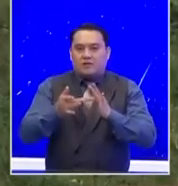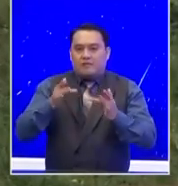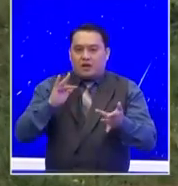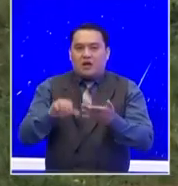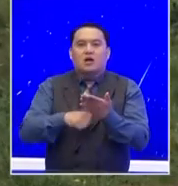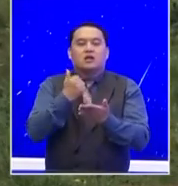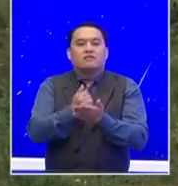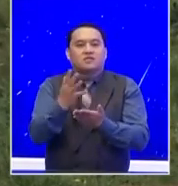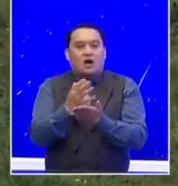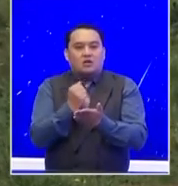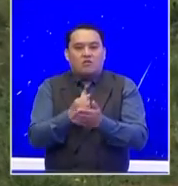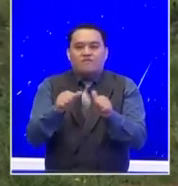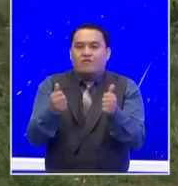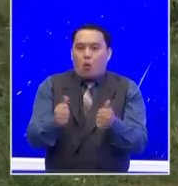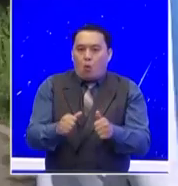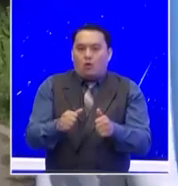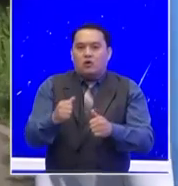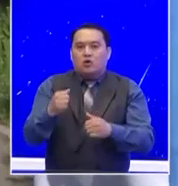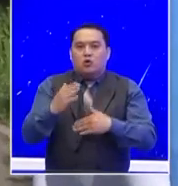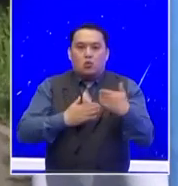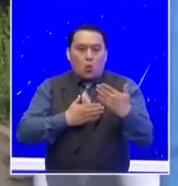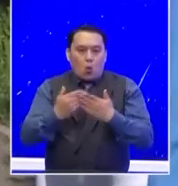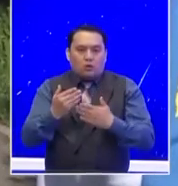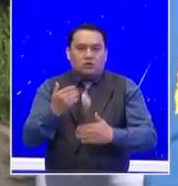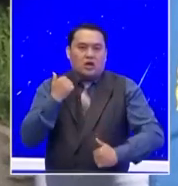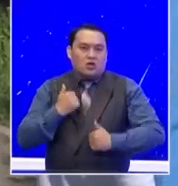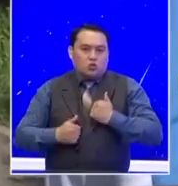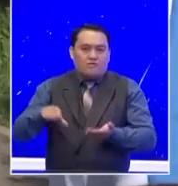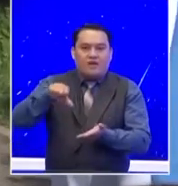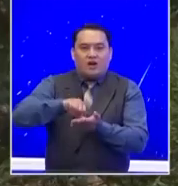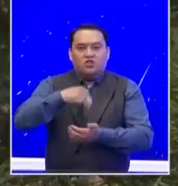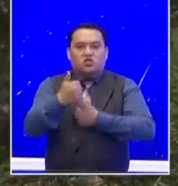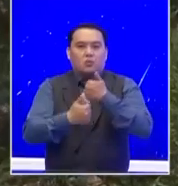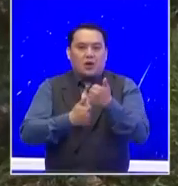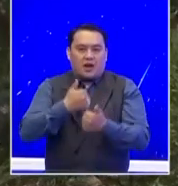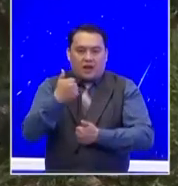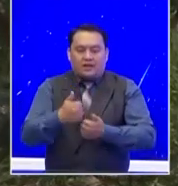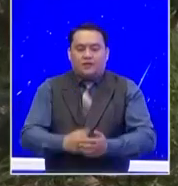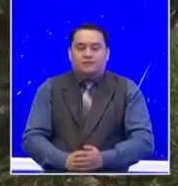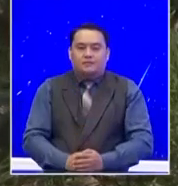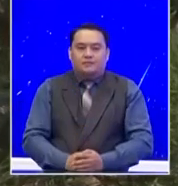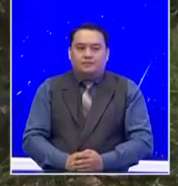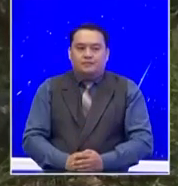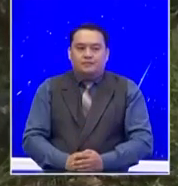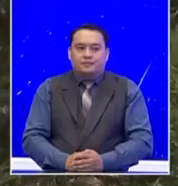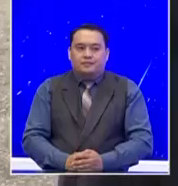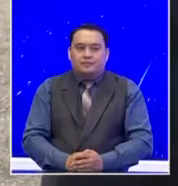онлайн-режиме. Главное – сохранить форму стальных рук, чтобы достойно выступить на очередном чемпионате, считает наставник.